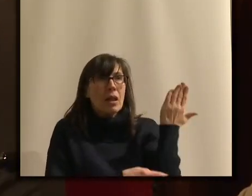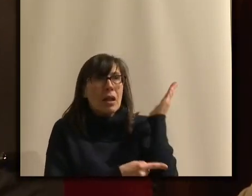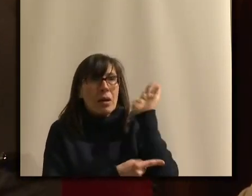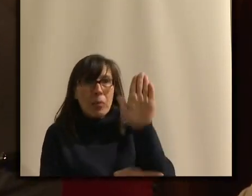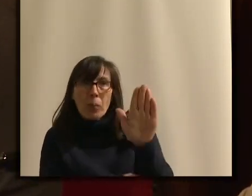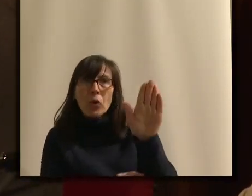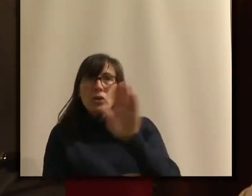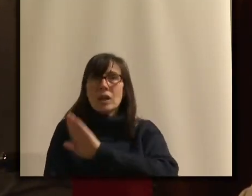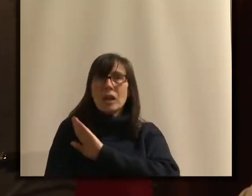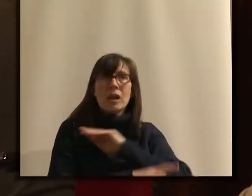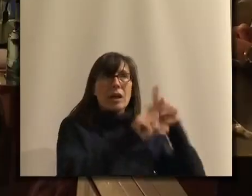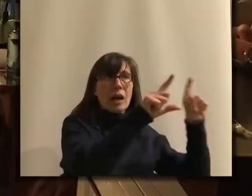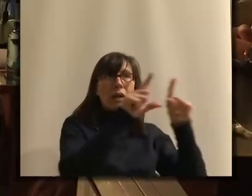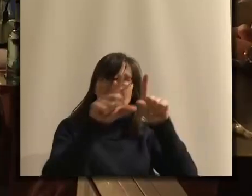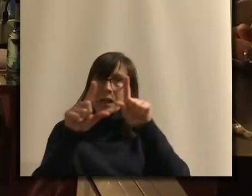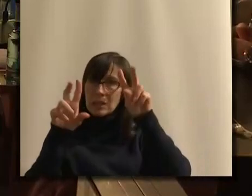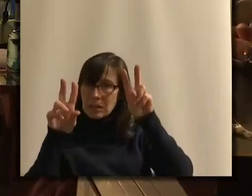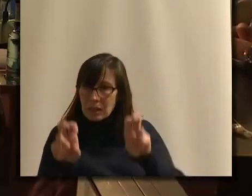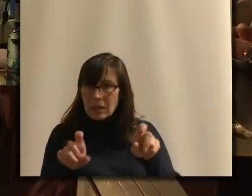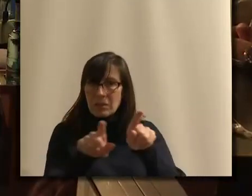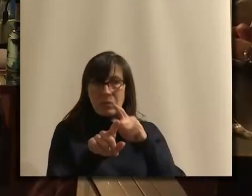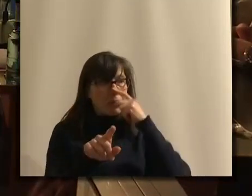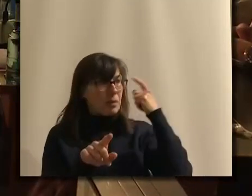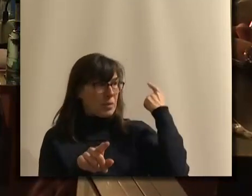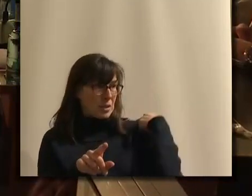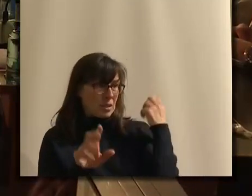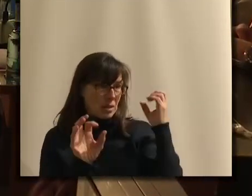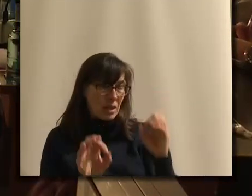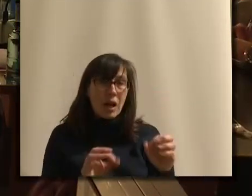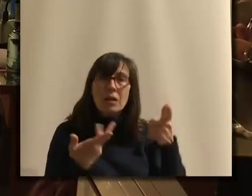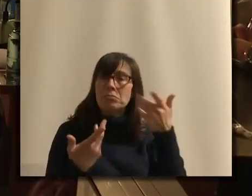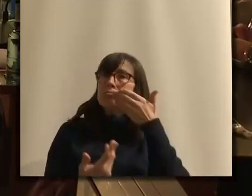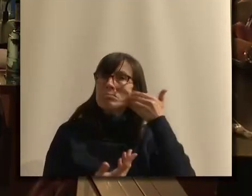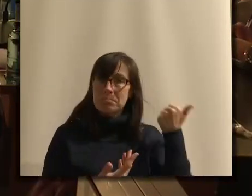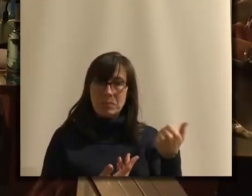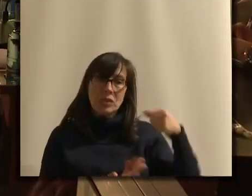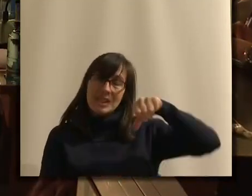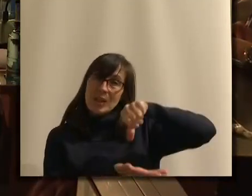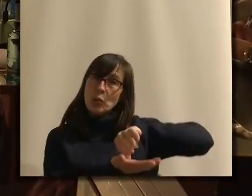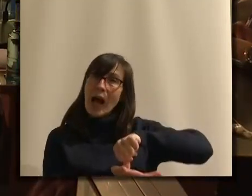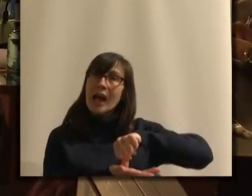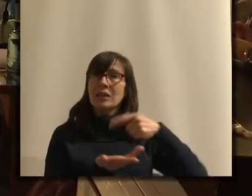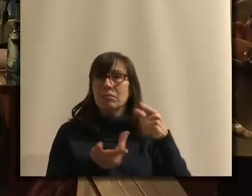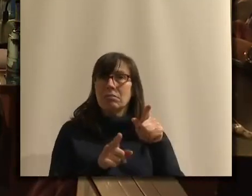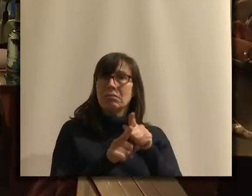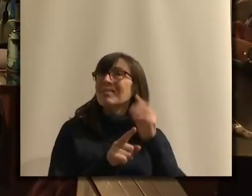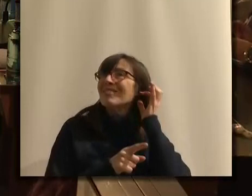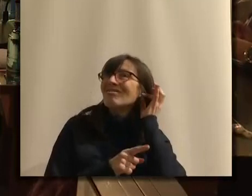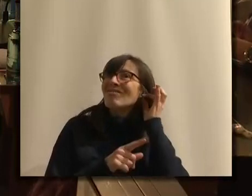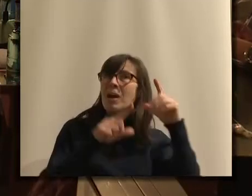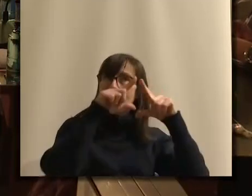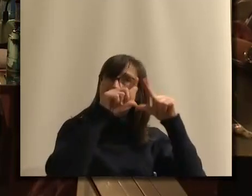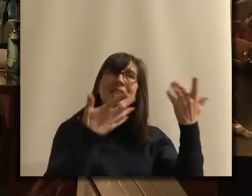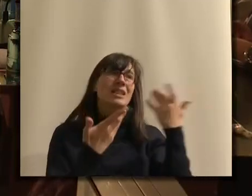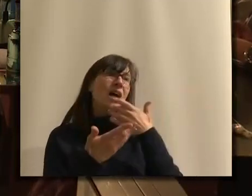la proposta que vam presentar nosaltres fa just un any, en el qual també ens sentim orgullosos de que sigui una ciutat feminista en contra